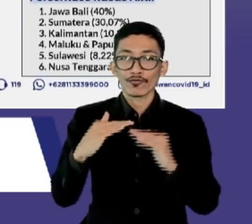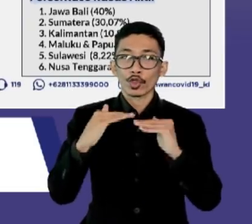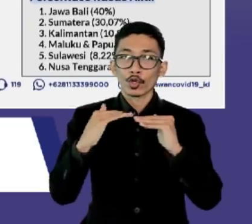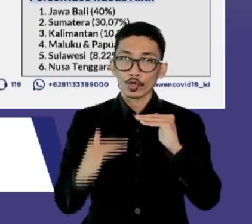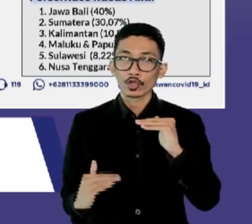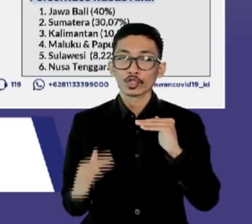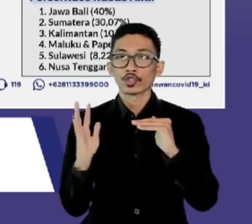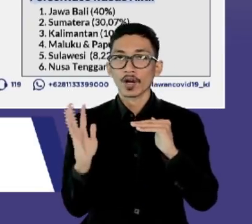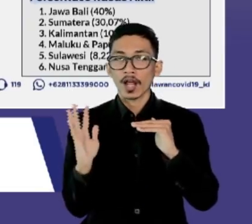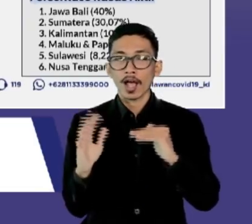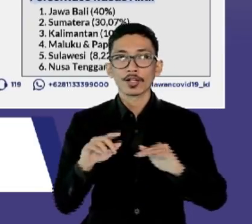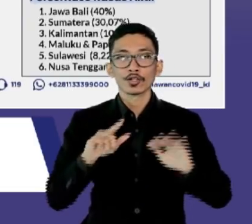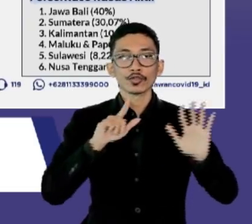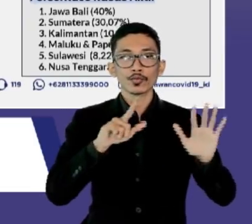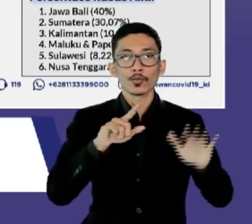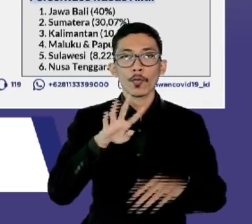sebesar